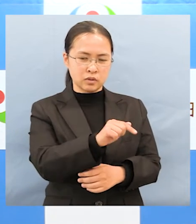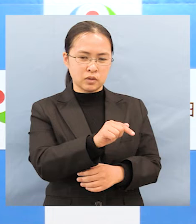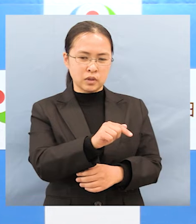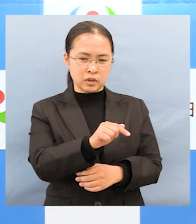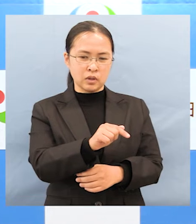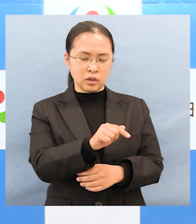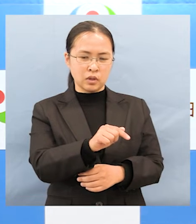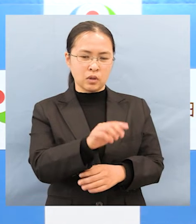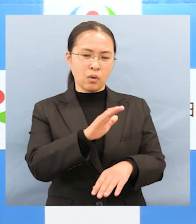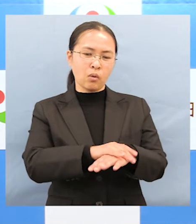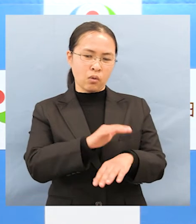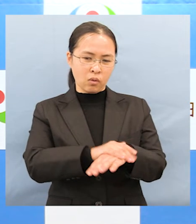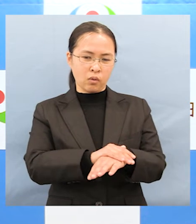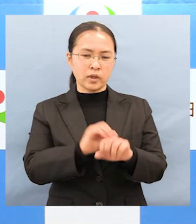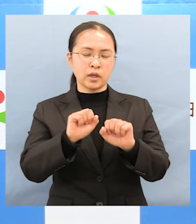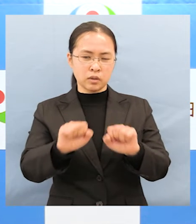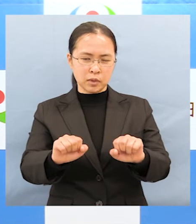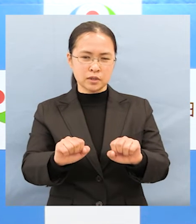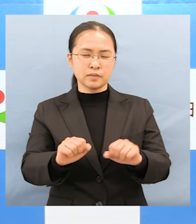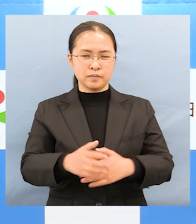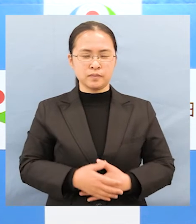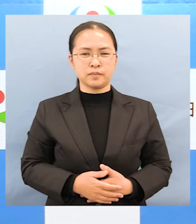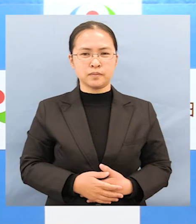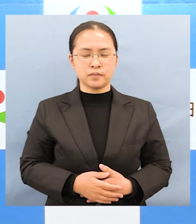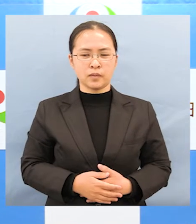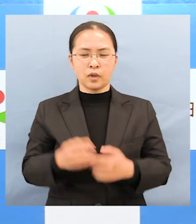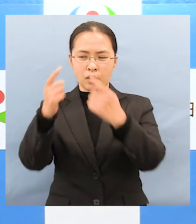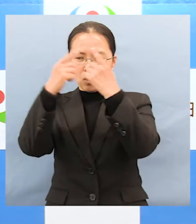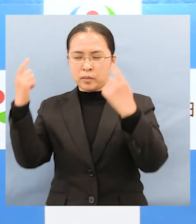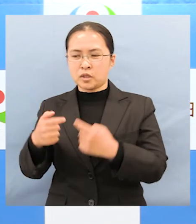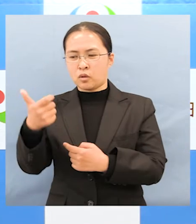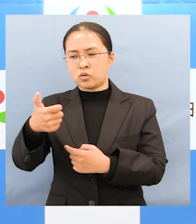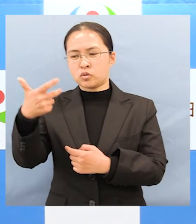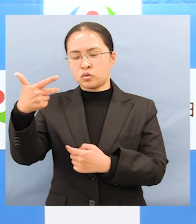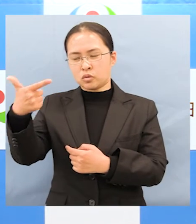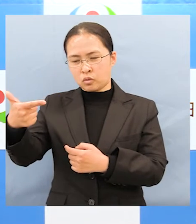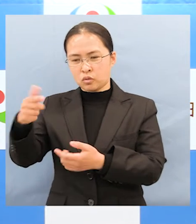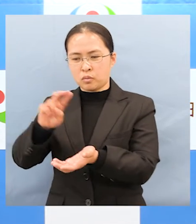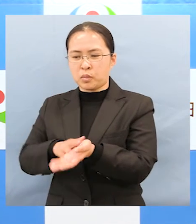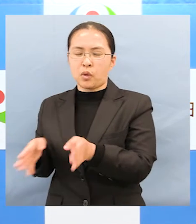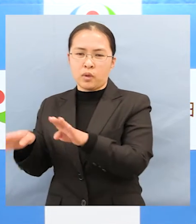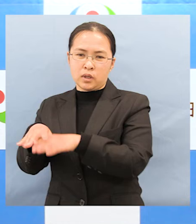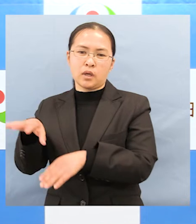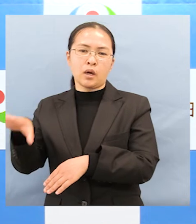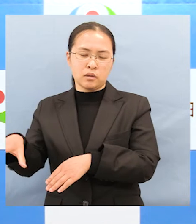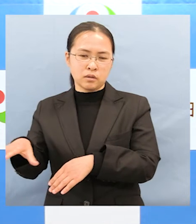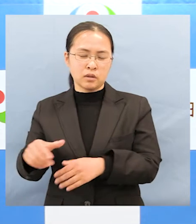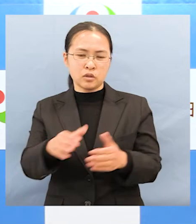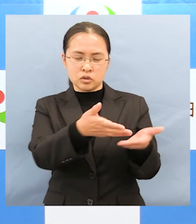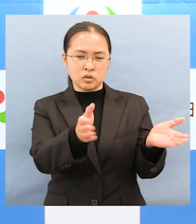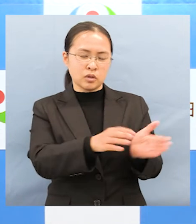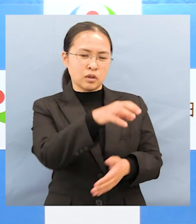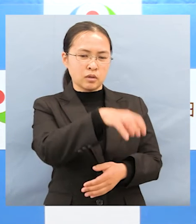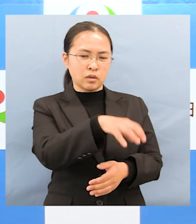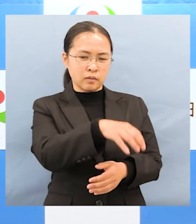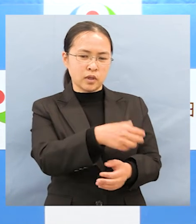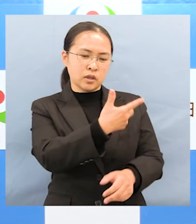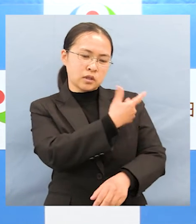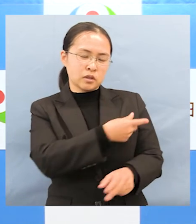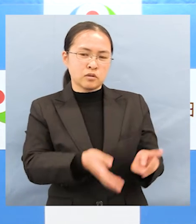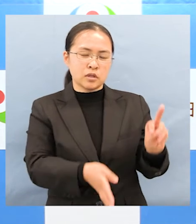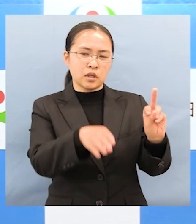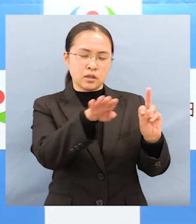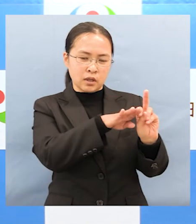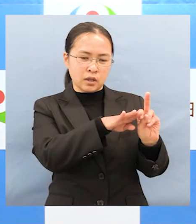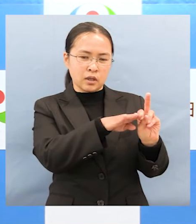パターンに分けていくということ、個別は56医療機関で、集団接種も接種センターと、